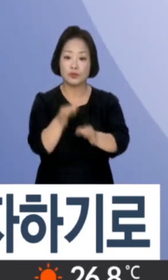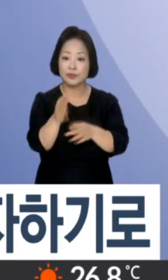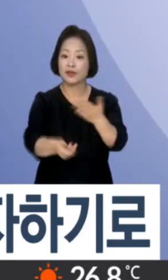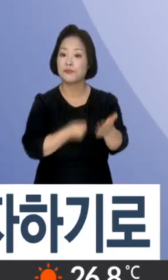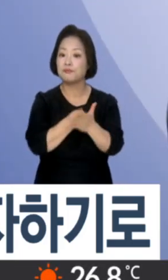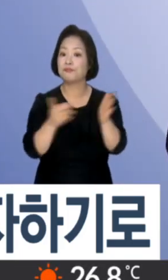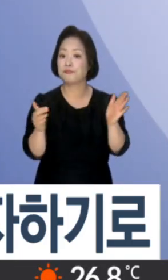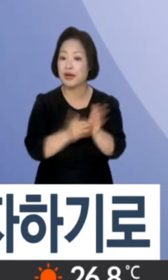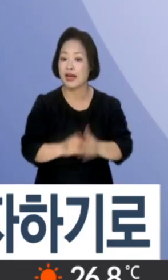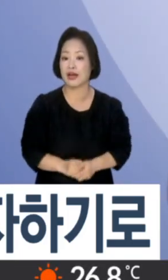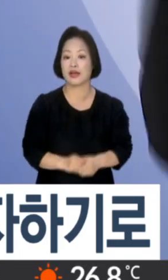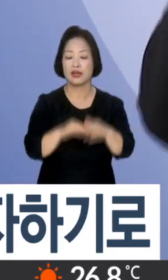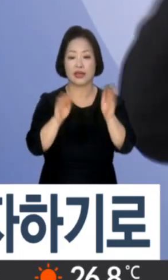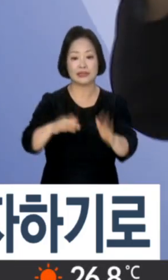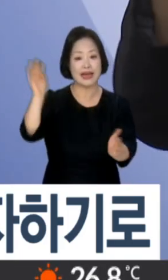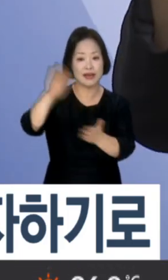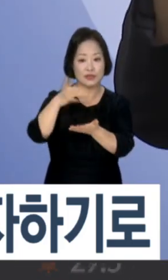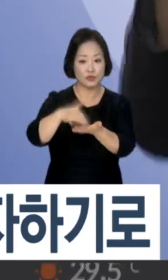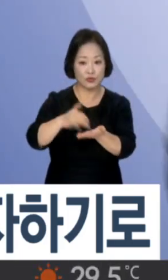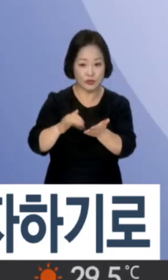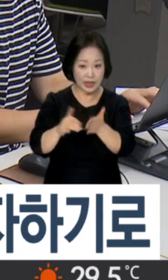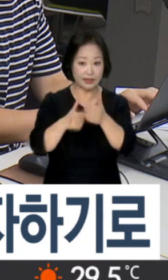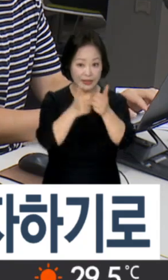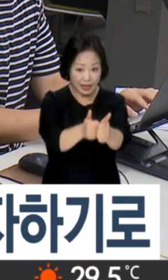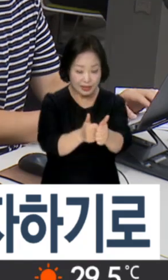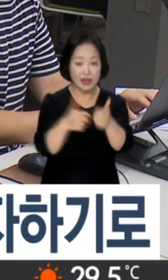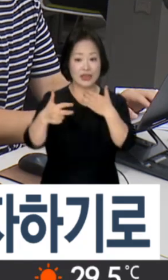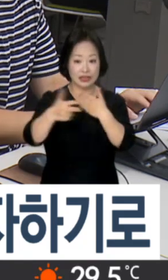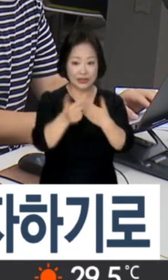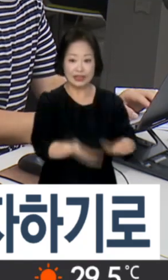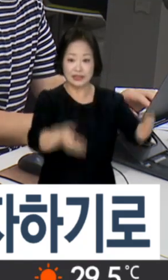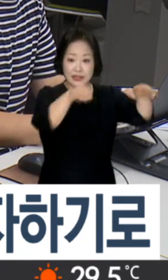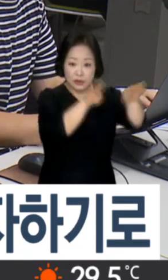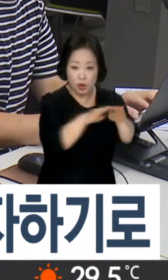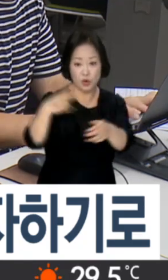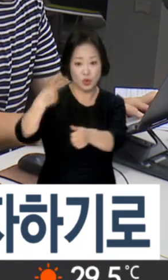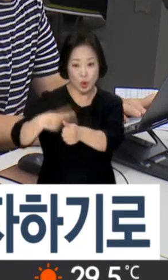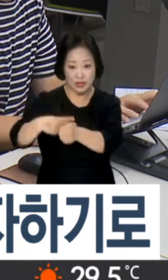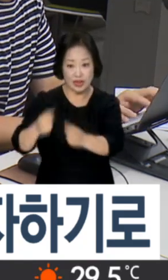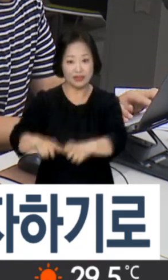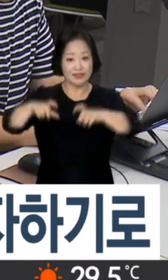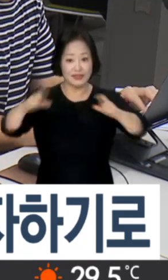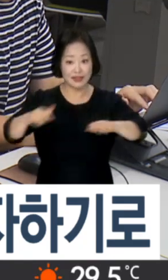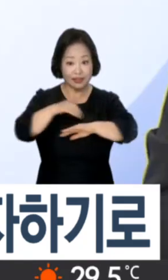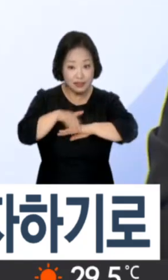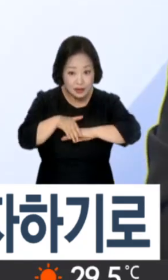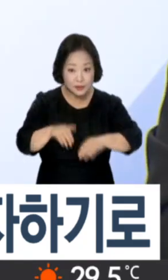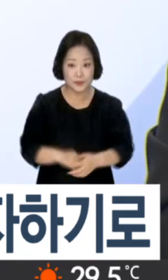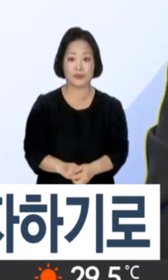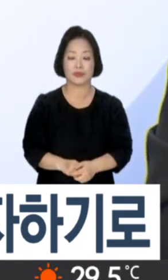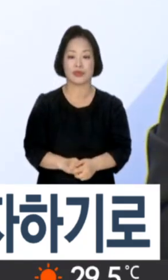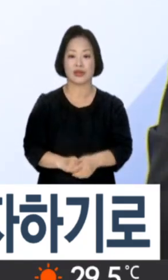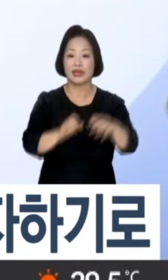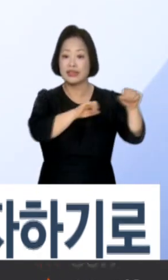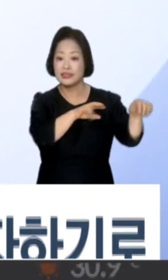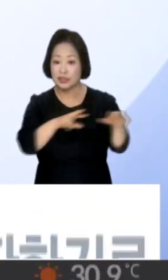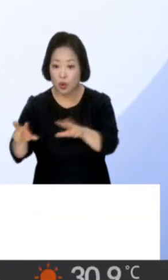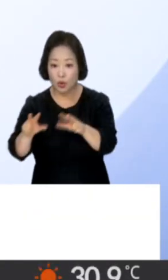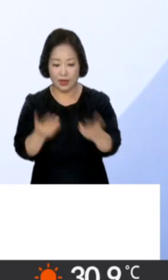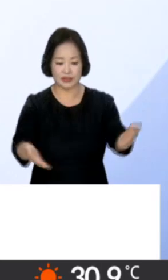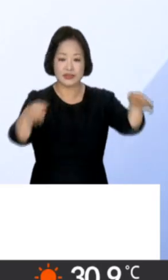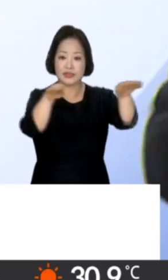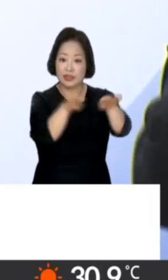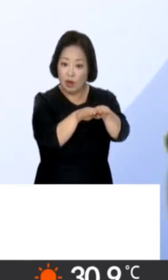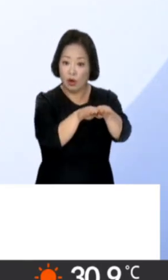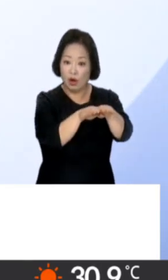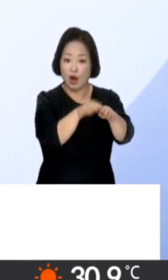했습니다. 증원된 정원에 맞춰 의대 시설과 교원을 늘리겠다는 겁니다. 신속한 시설 확보를